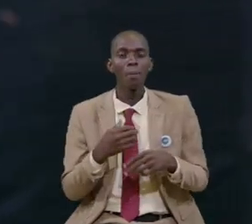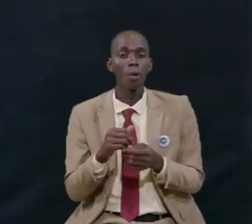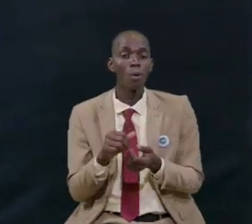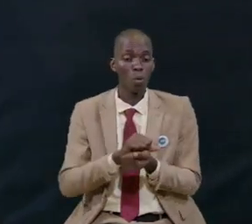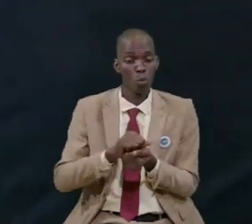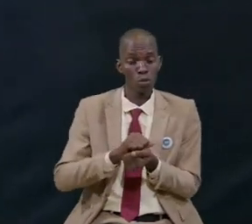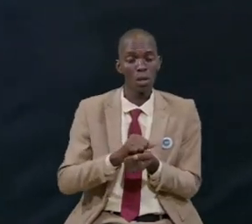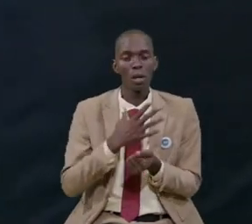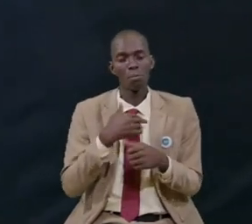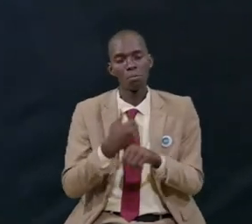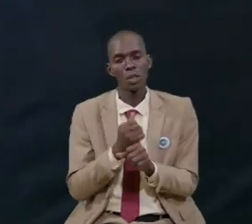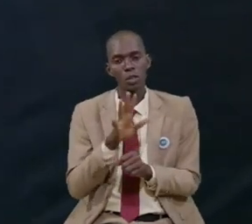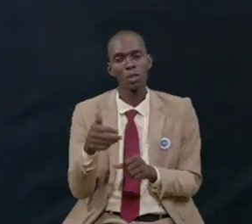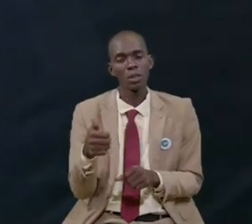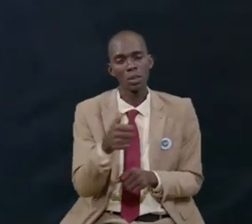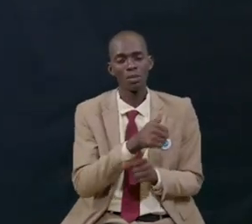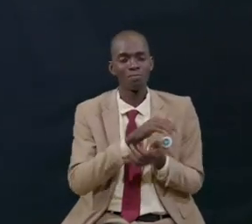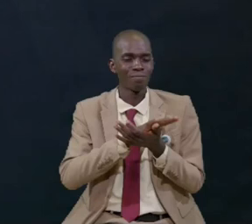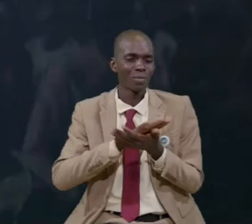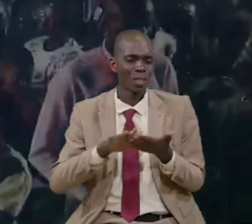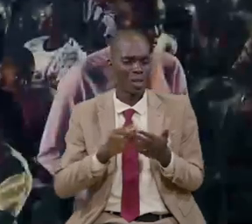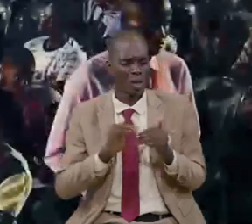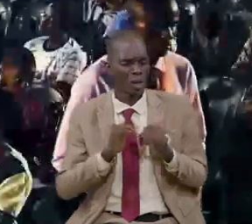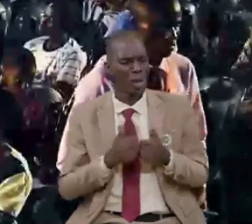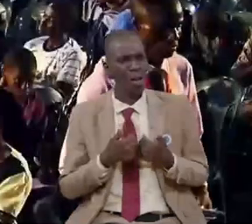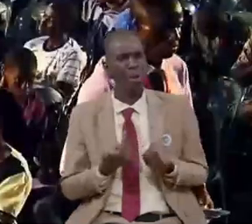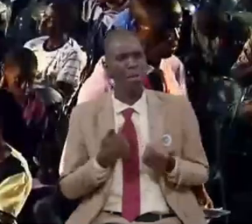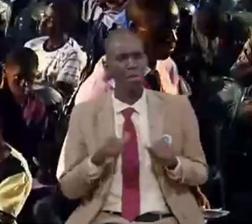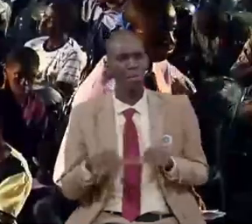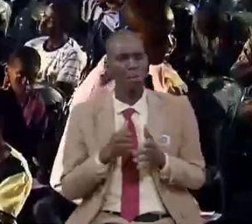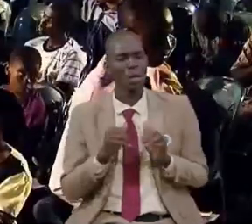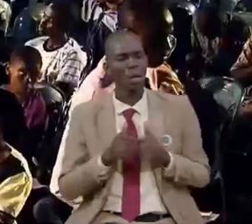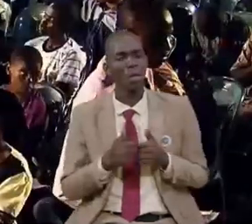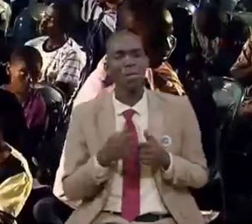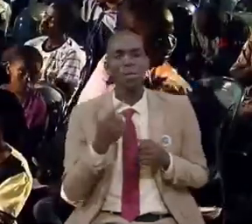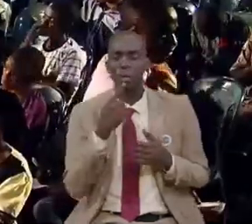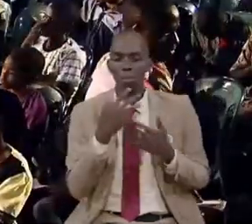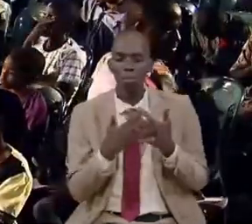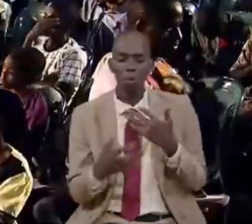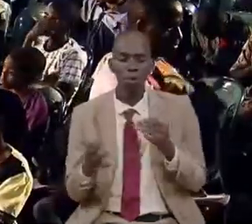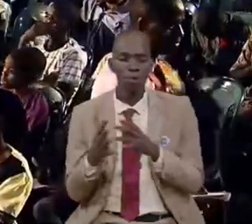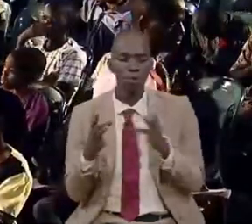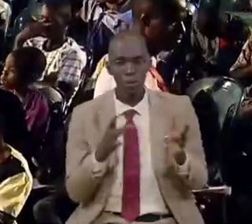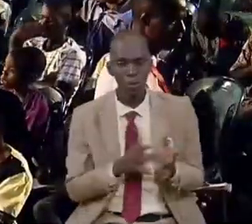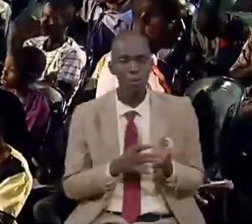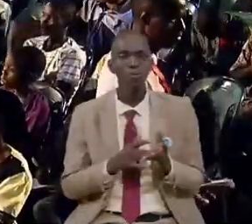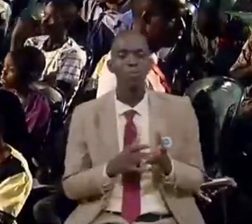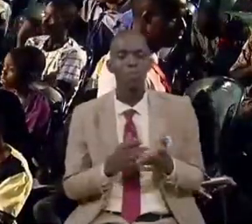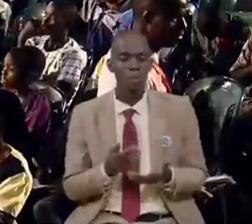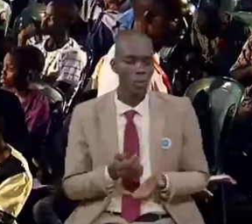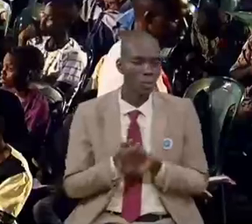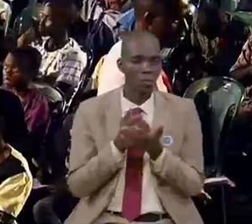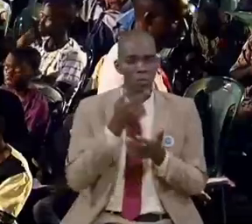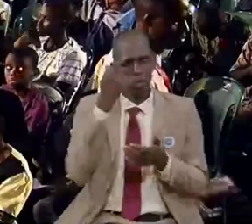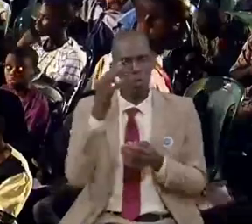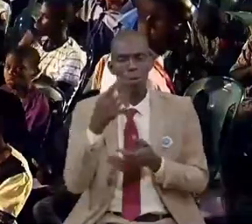lavez-vous, purifiez-vous. Comment on fait ça? Le sang de Jésus a été versé pour vous à cause de ce qu'il a